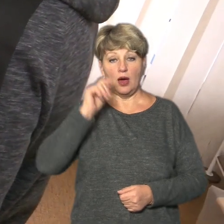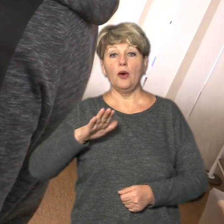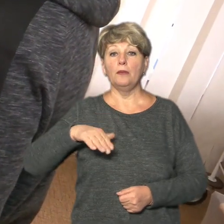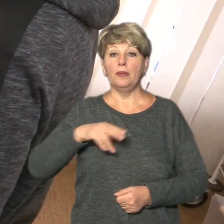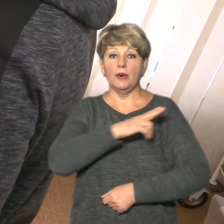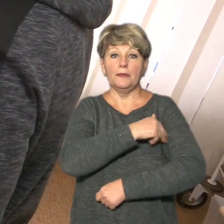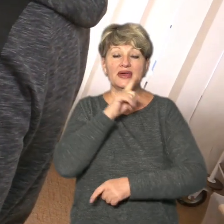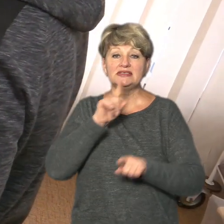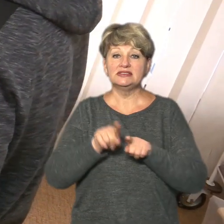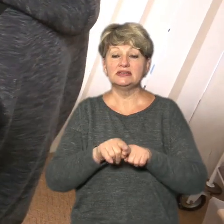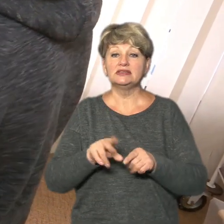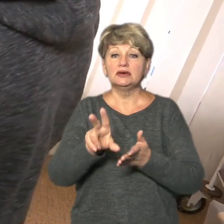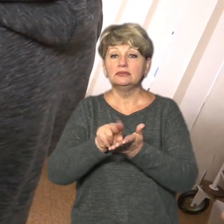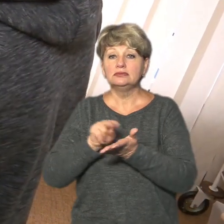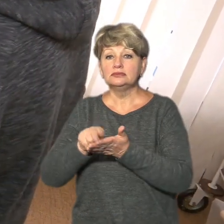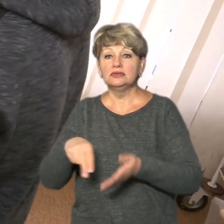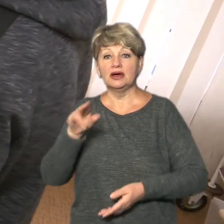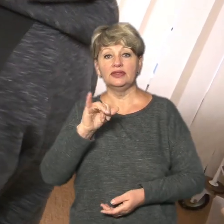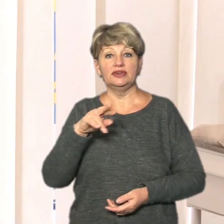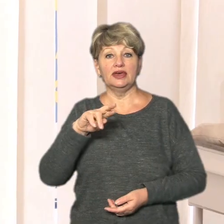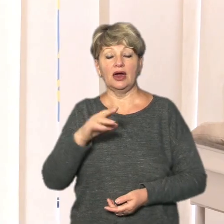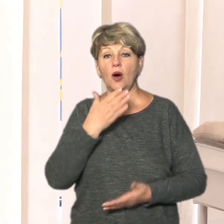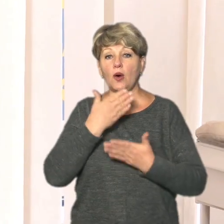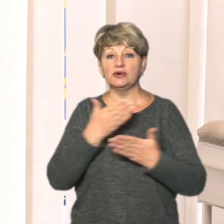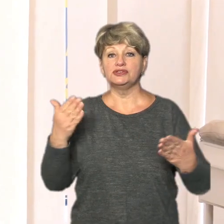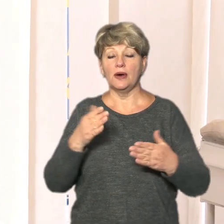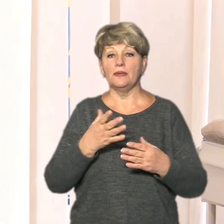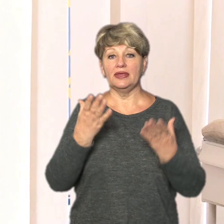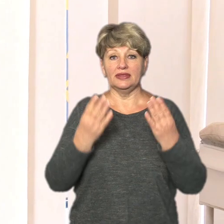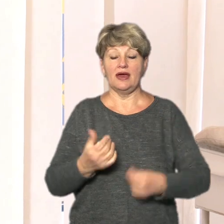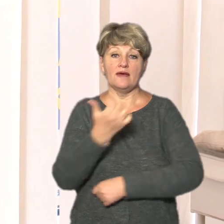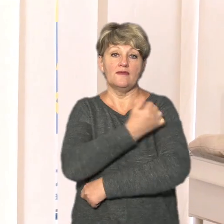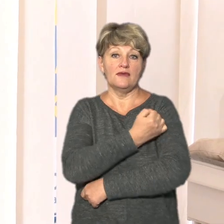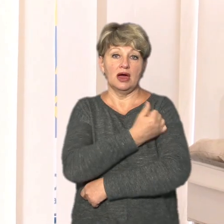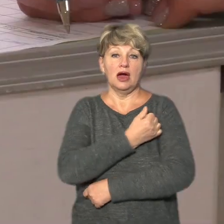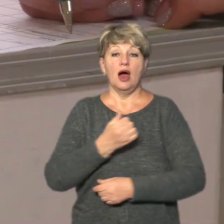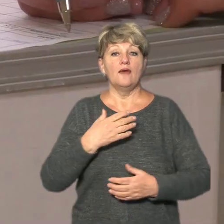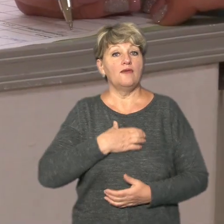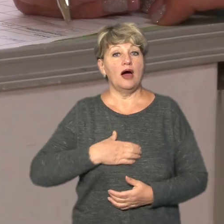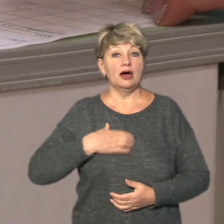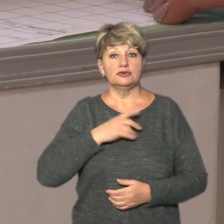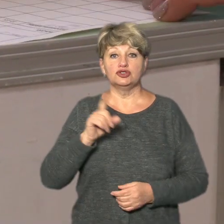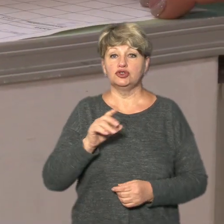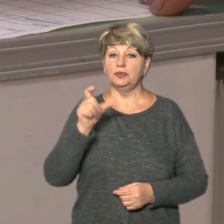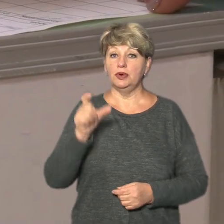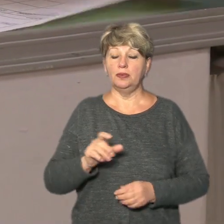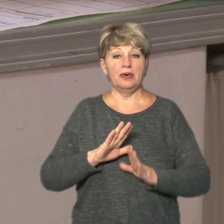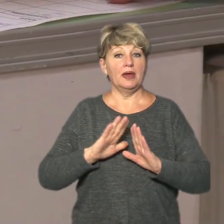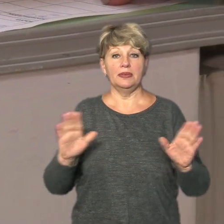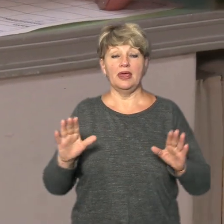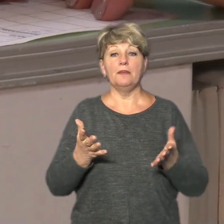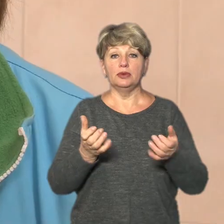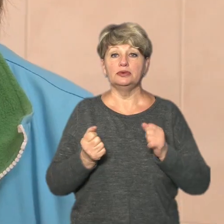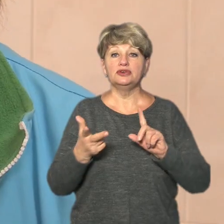Березовська звіряє у додатку дія дати останнього вакцинування каже Важливо щоб людина не отримала третю дозу раніше дозволеного